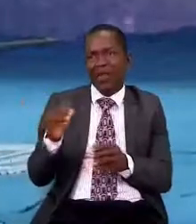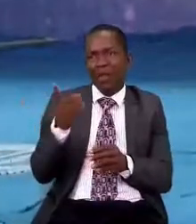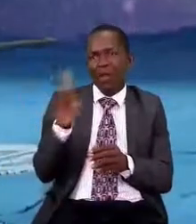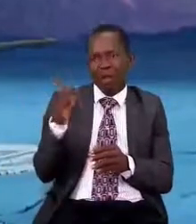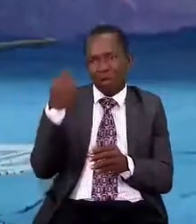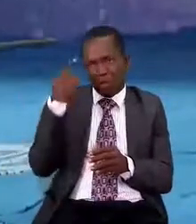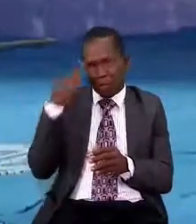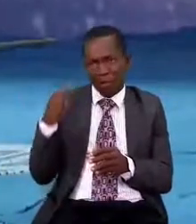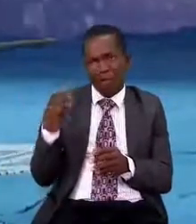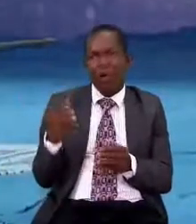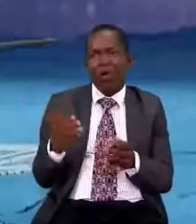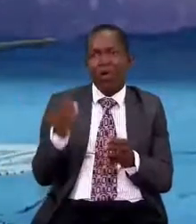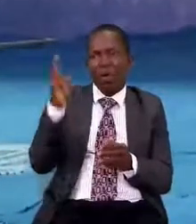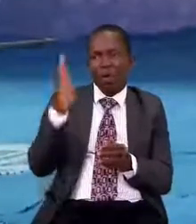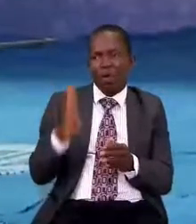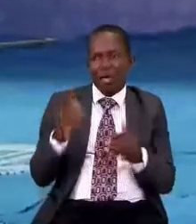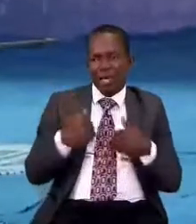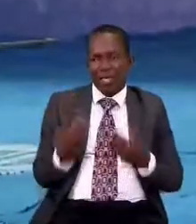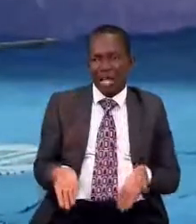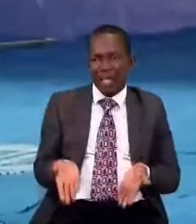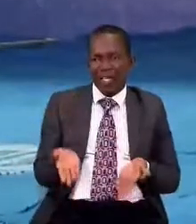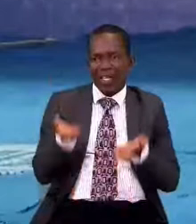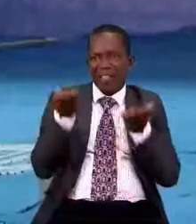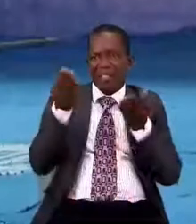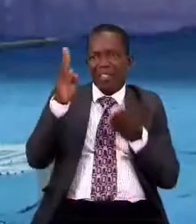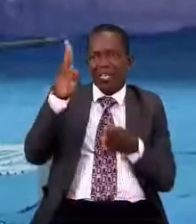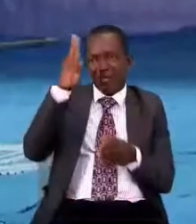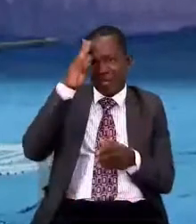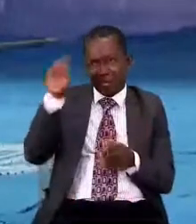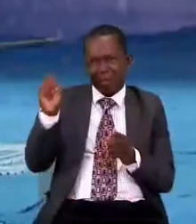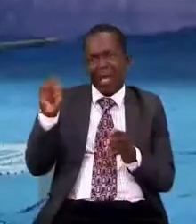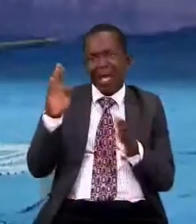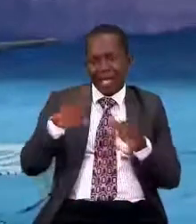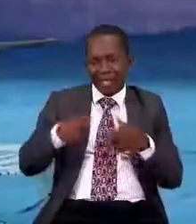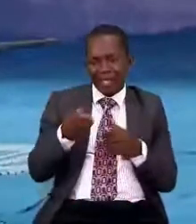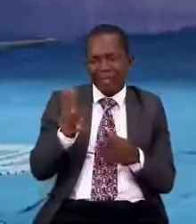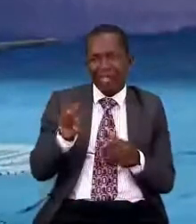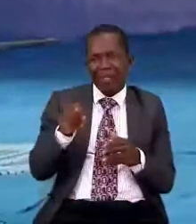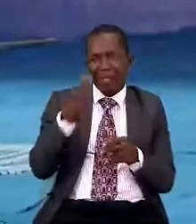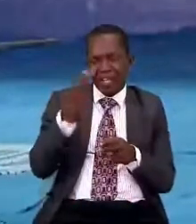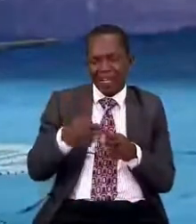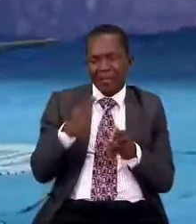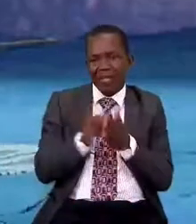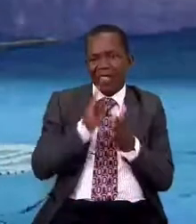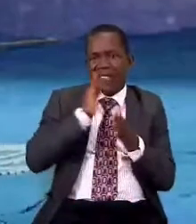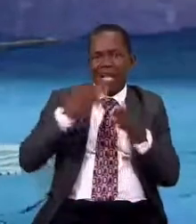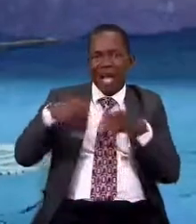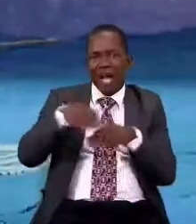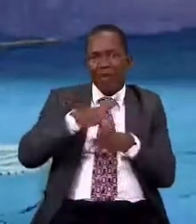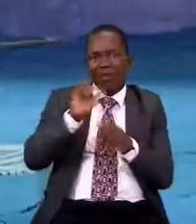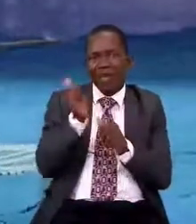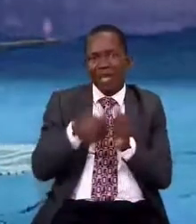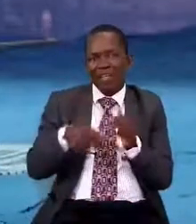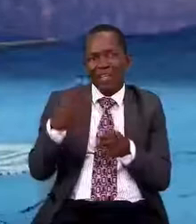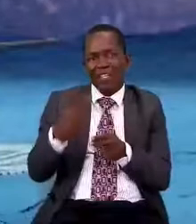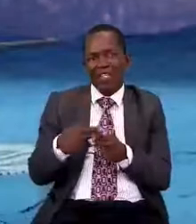Verset 9. C'est pourquoi aussi Dieu l'a souverainement élevé et lui a donné le nom qui est au-dessus de tout nom. Il a